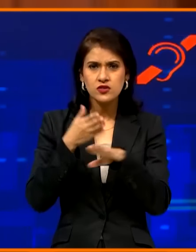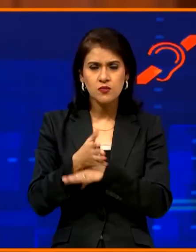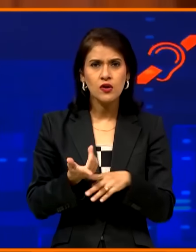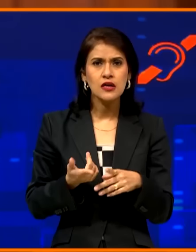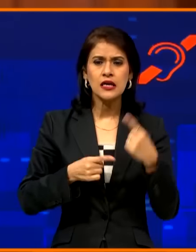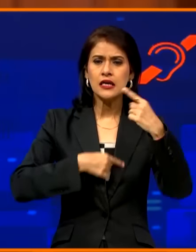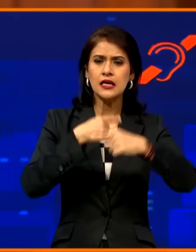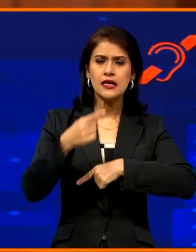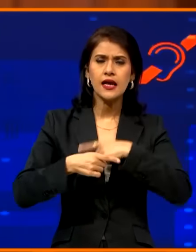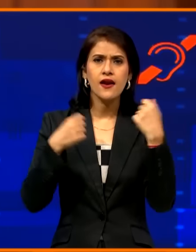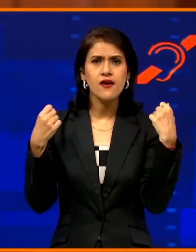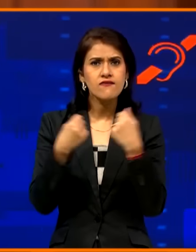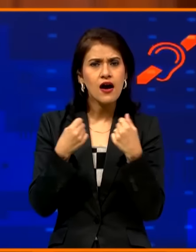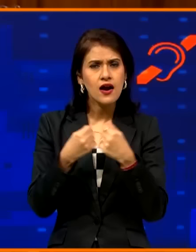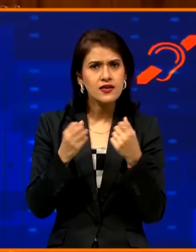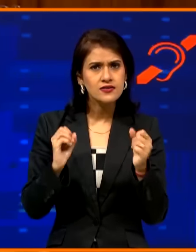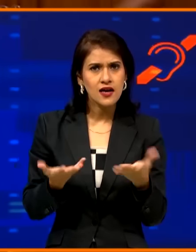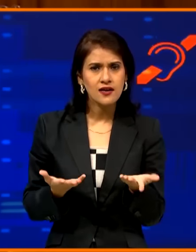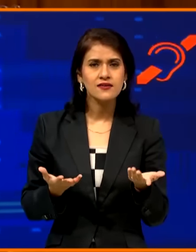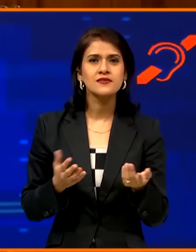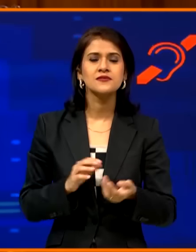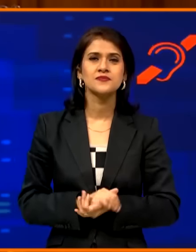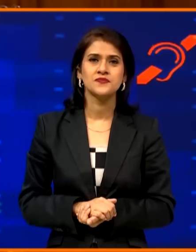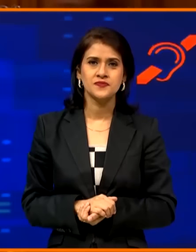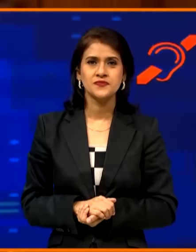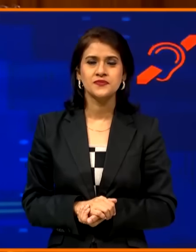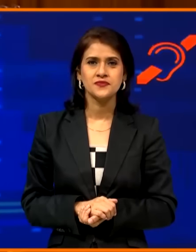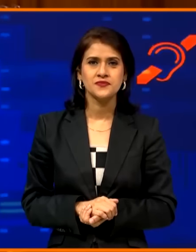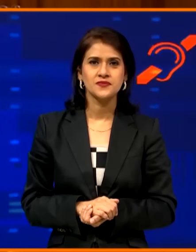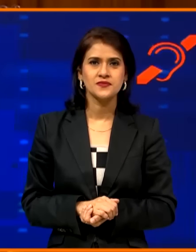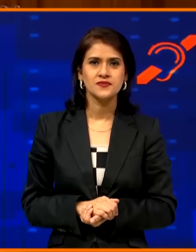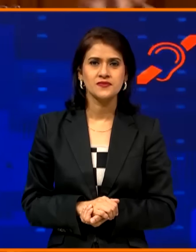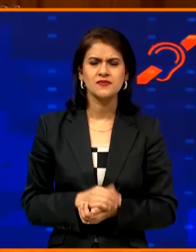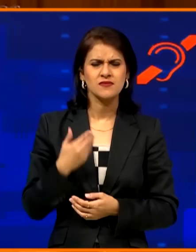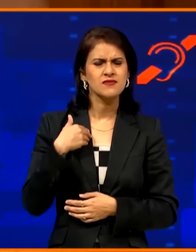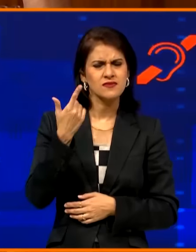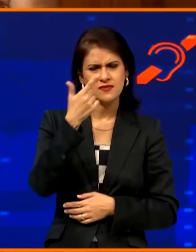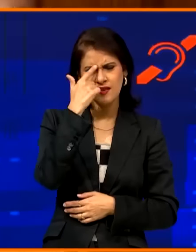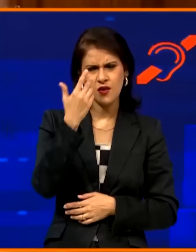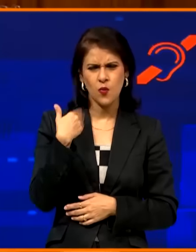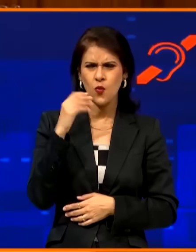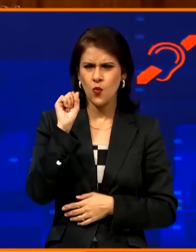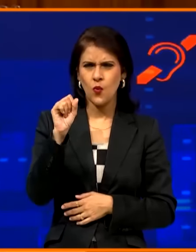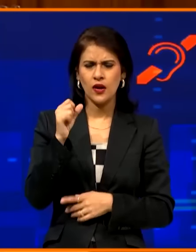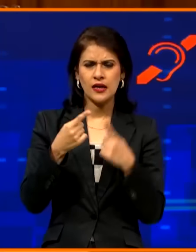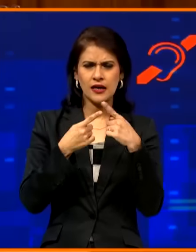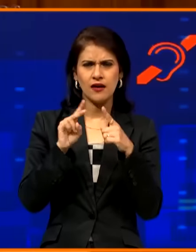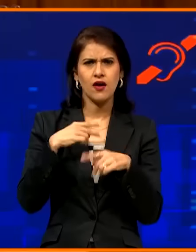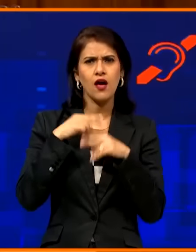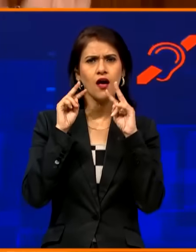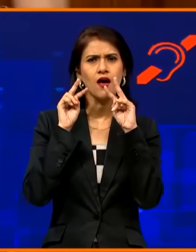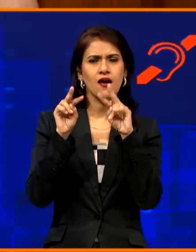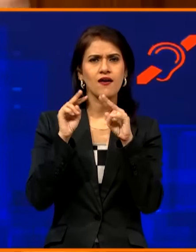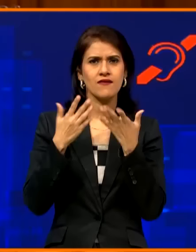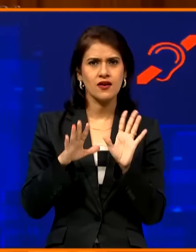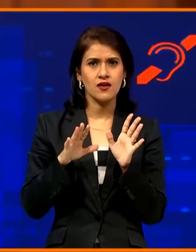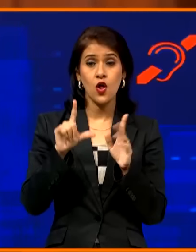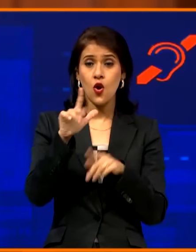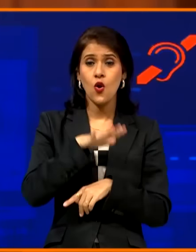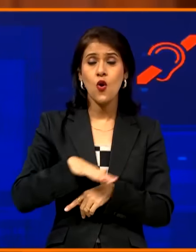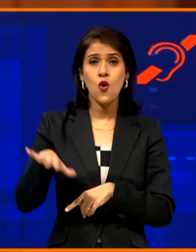दिनिया झगड़े शुरू हो गए अच्छा अब ये मुझे मैं इत्तेफाक से देख रहा था शायद आप ही के चैनल पर कुछ चार दिन पहले कि वो वहां का